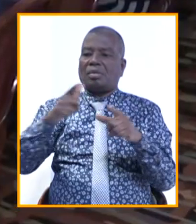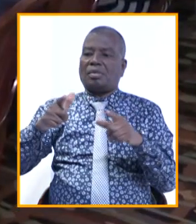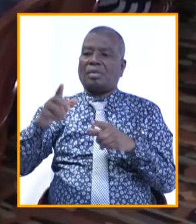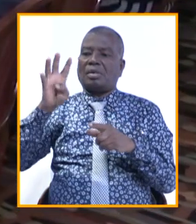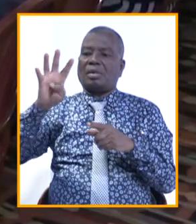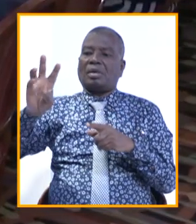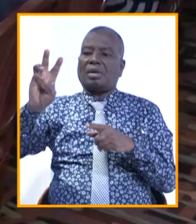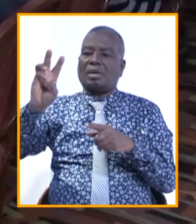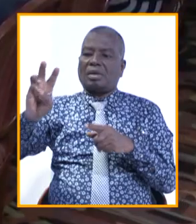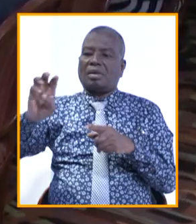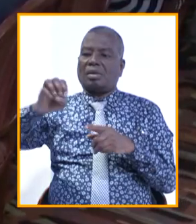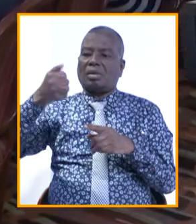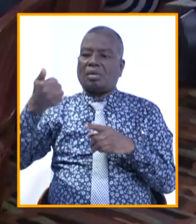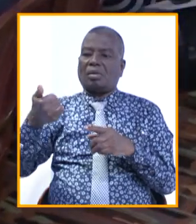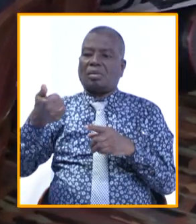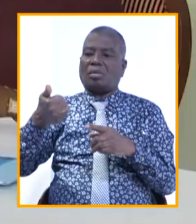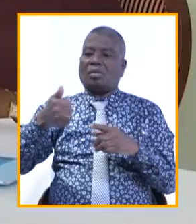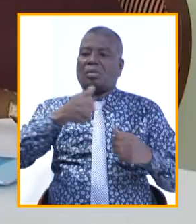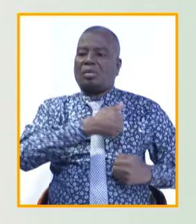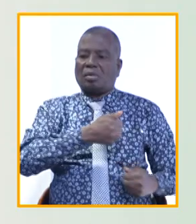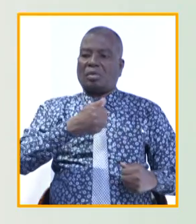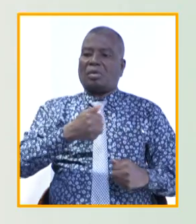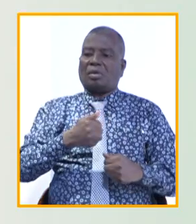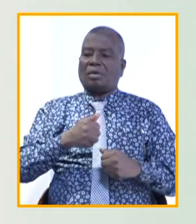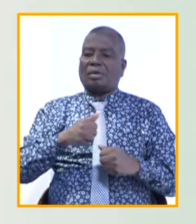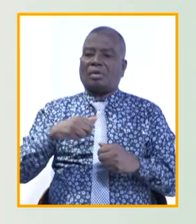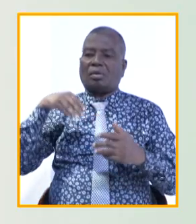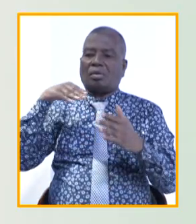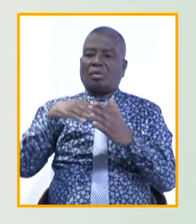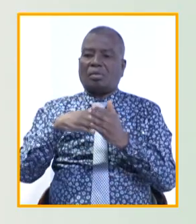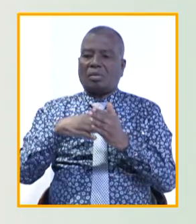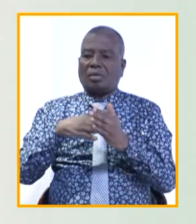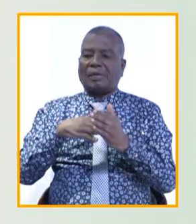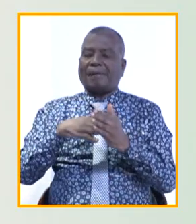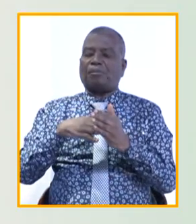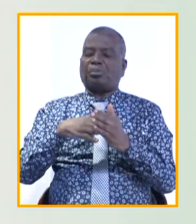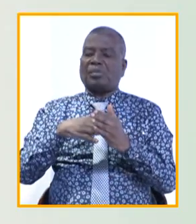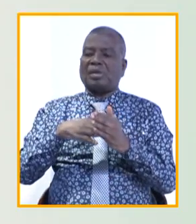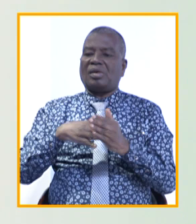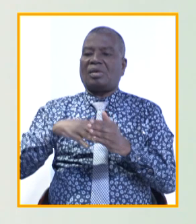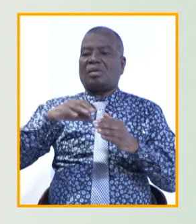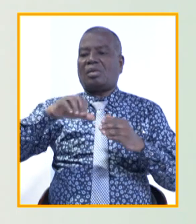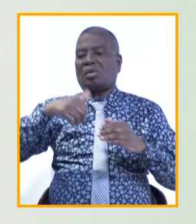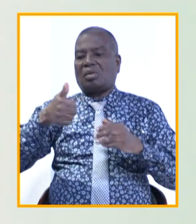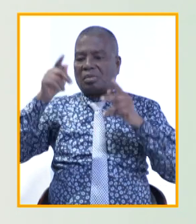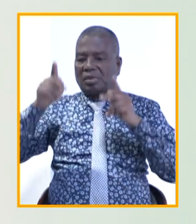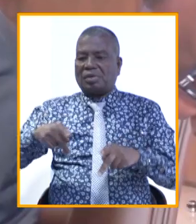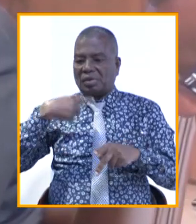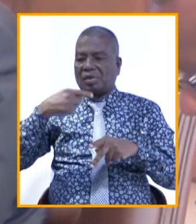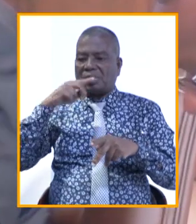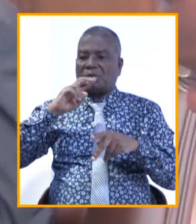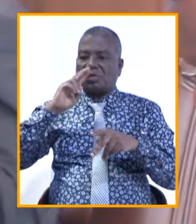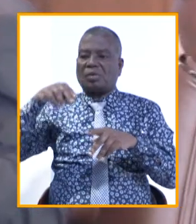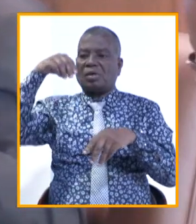contre extradition de certaines personnalités politiques maliennes en exil à Abidjan. Le chef de l'État, Alassane Ouattara, a vite dénoncé une